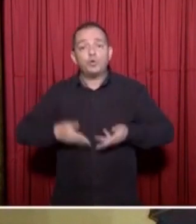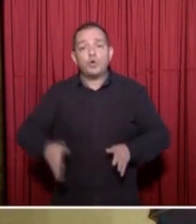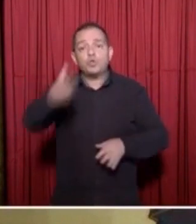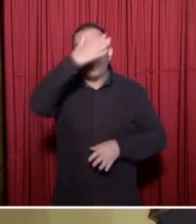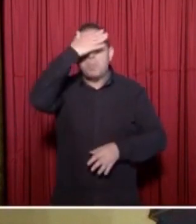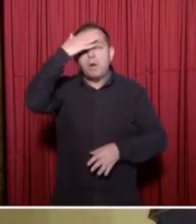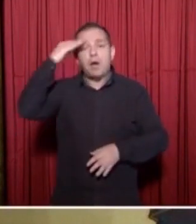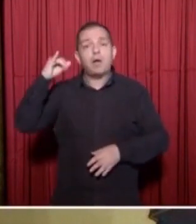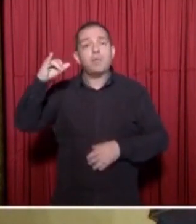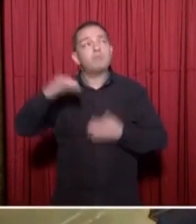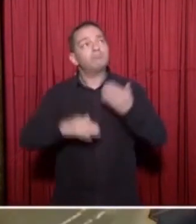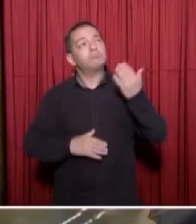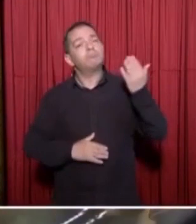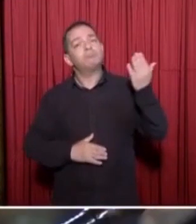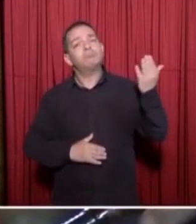αη Παρθένου